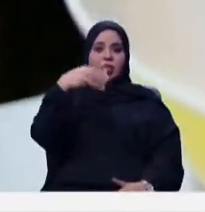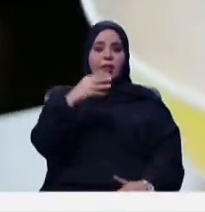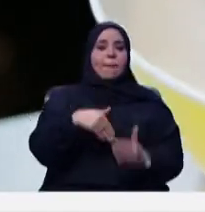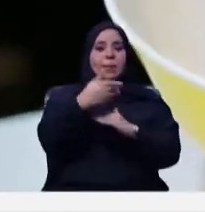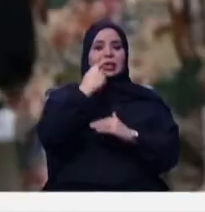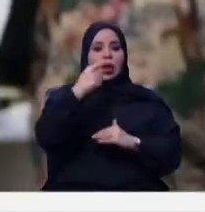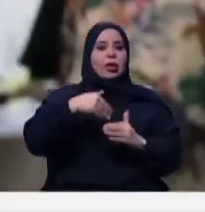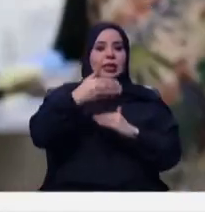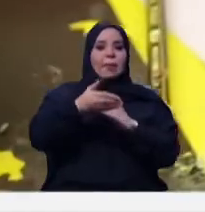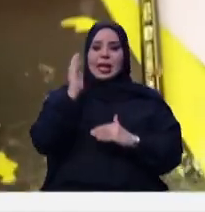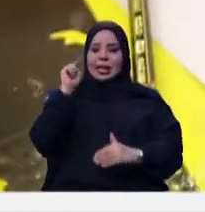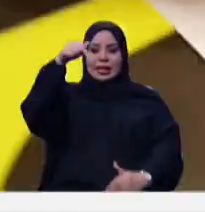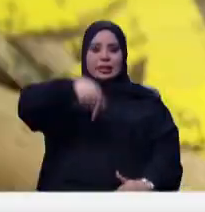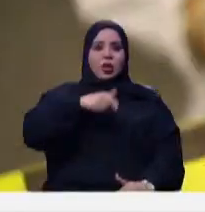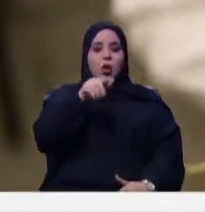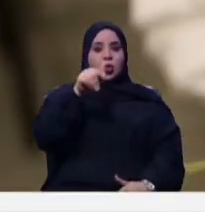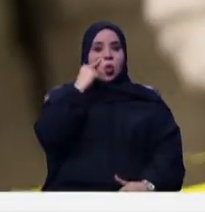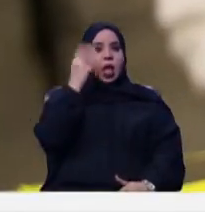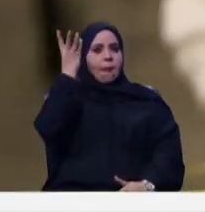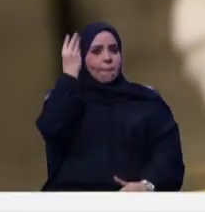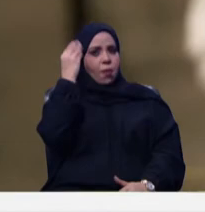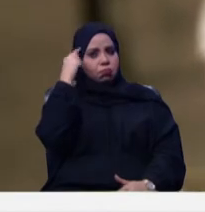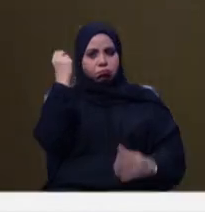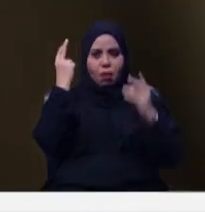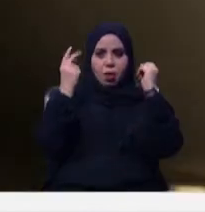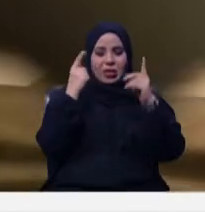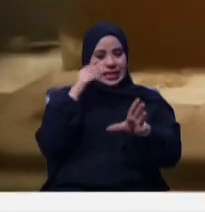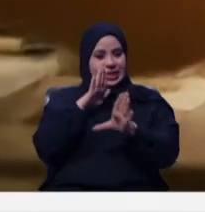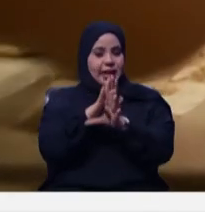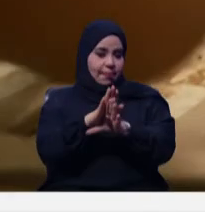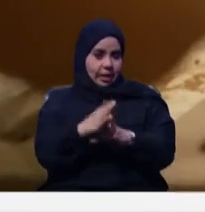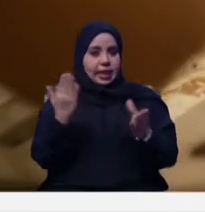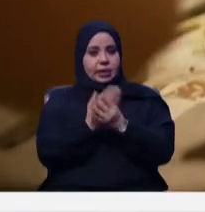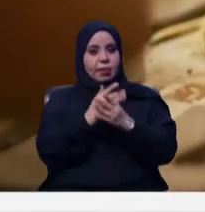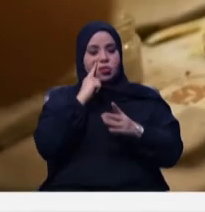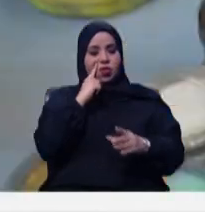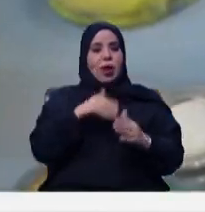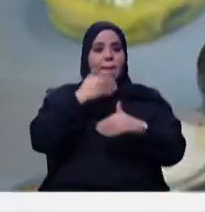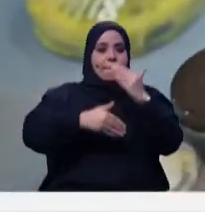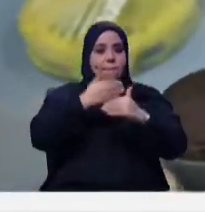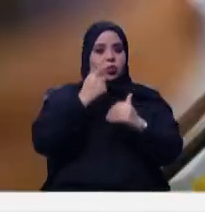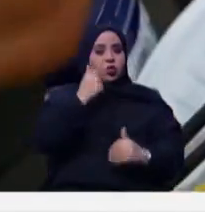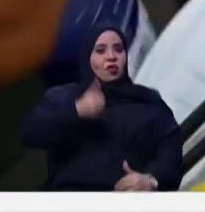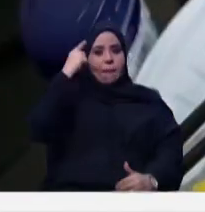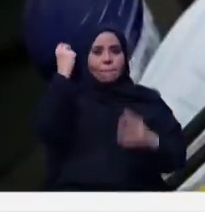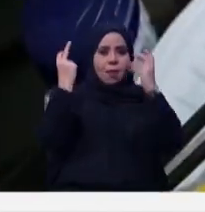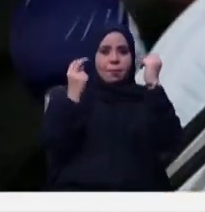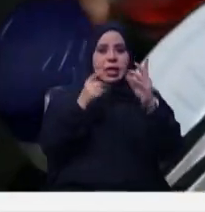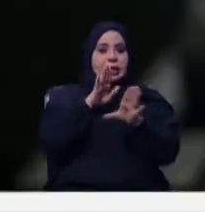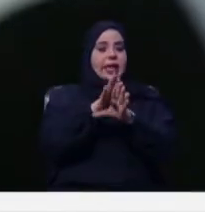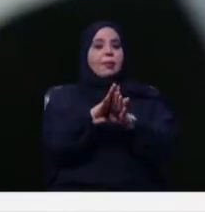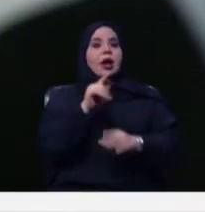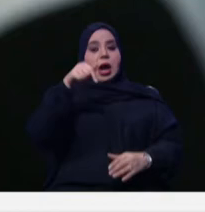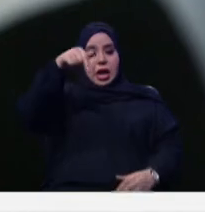الماضية، حبلى بالمواهب وآلة لا تنفك عن حصد المبدعين والمبتكرين. وفي هذا